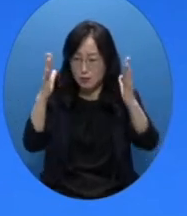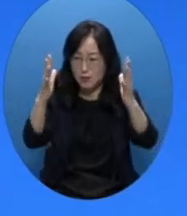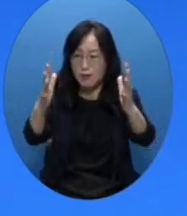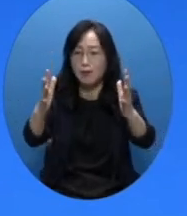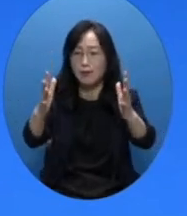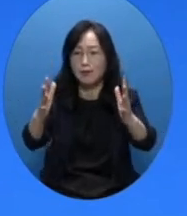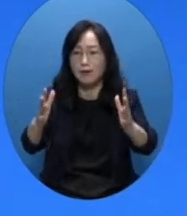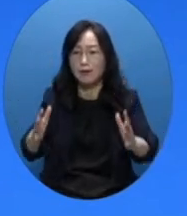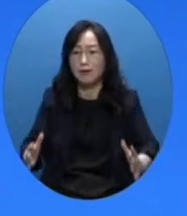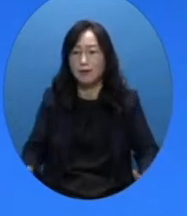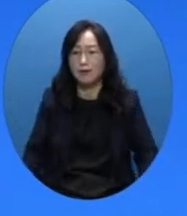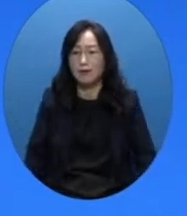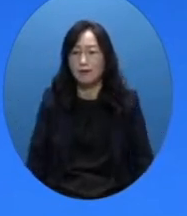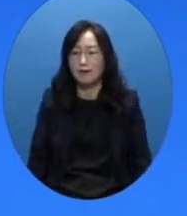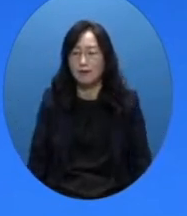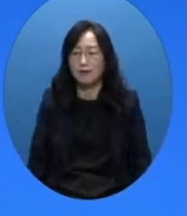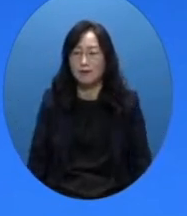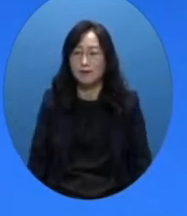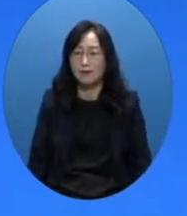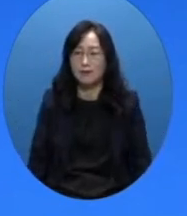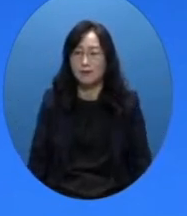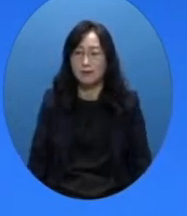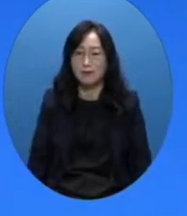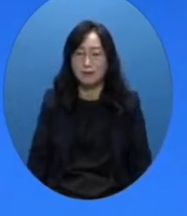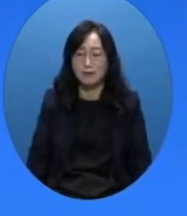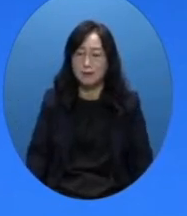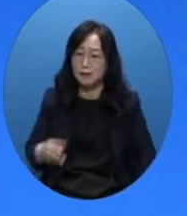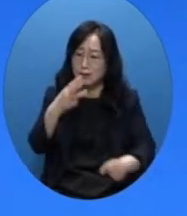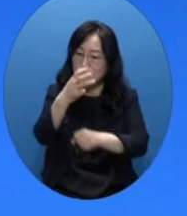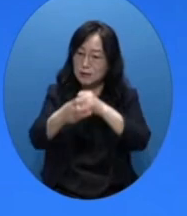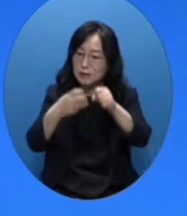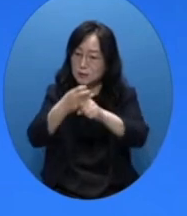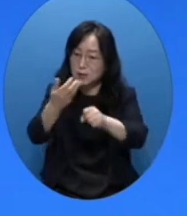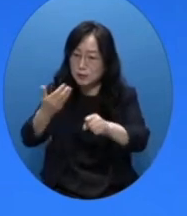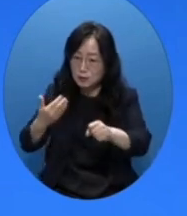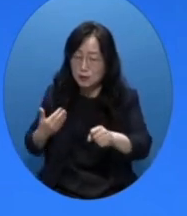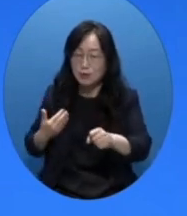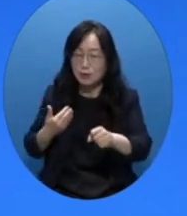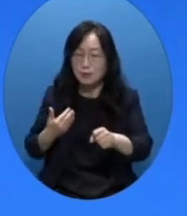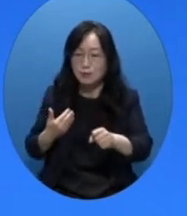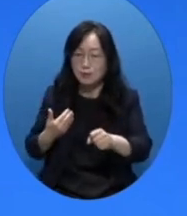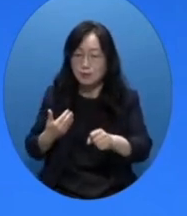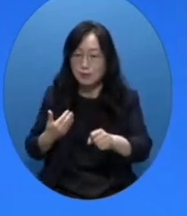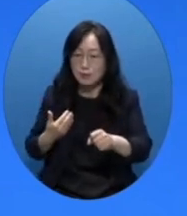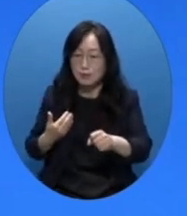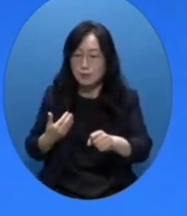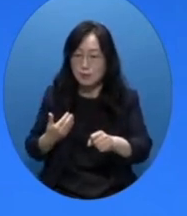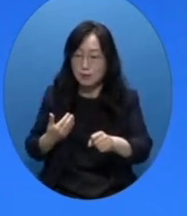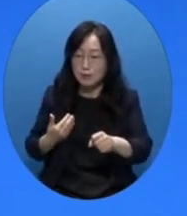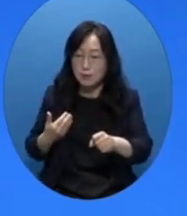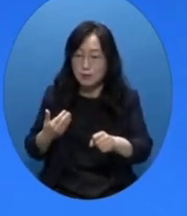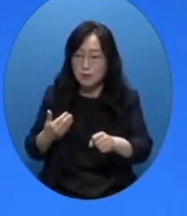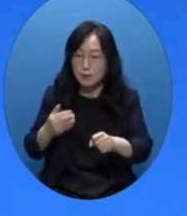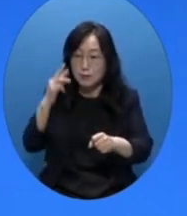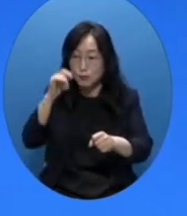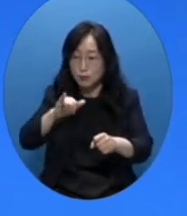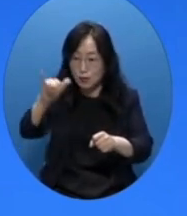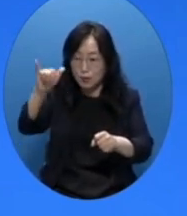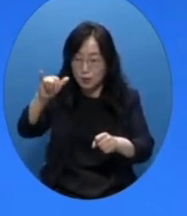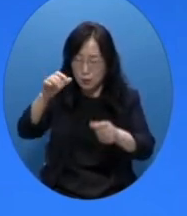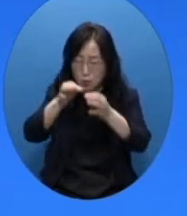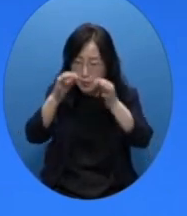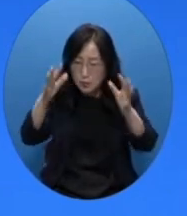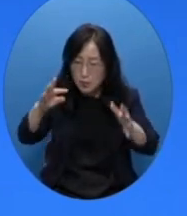한국을 한 30년 전에 떠났다가 온 분 보면 야, 이 한국이 천지개벽했구나 할 정도로